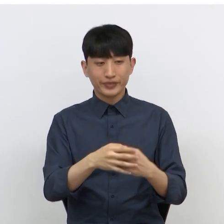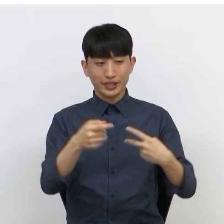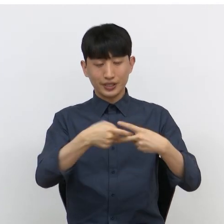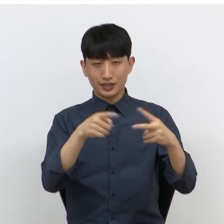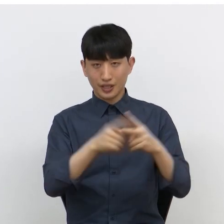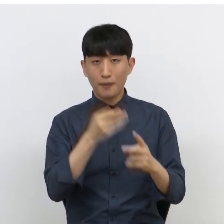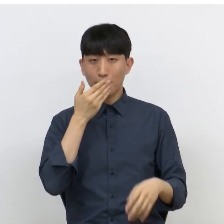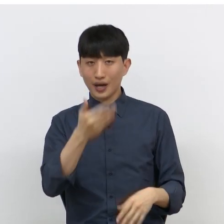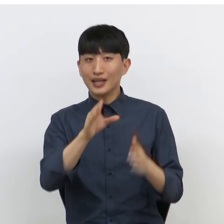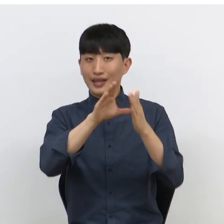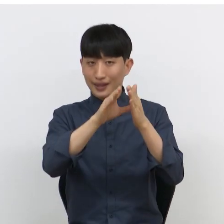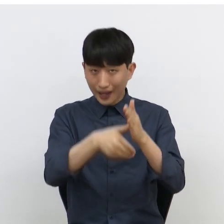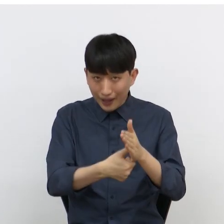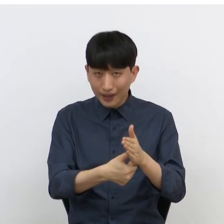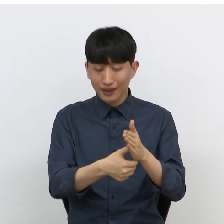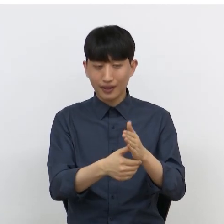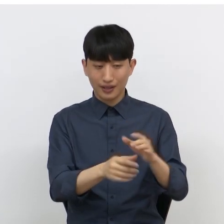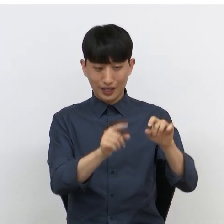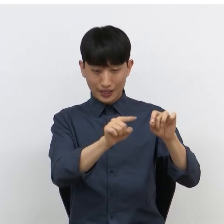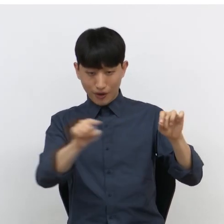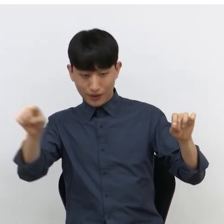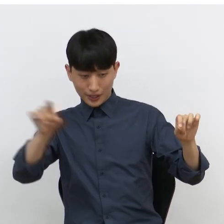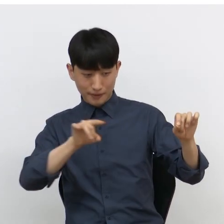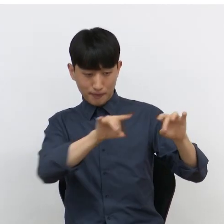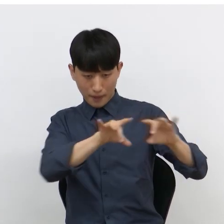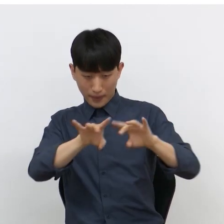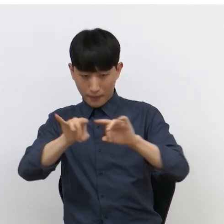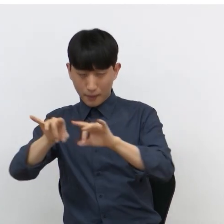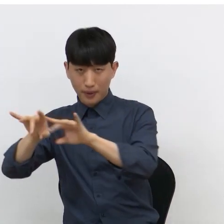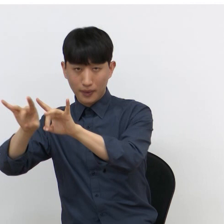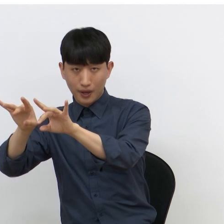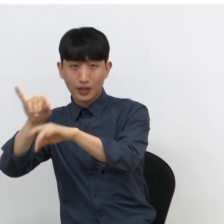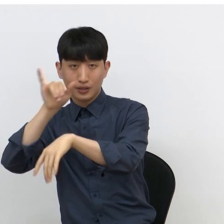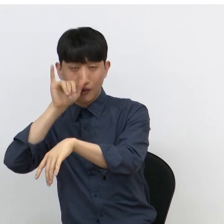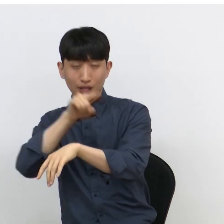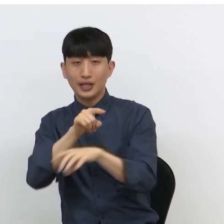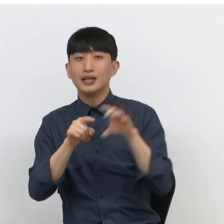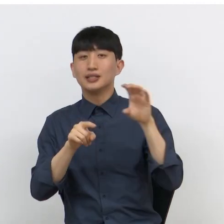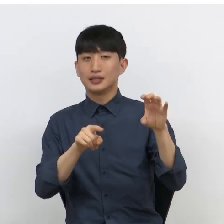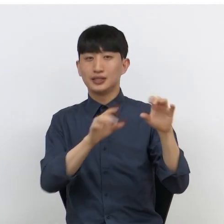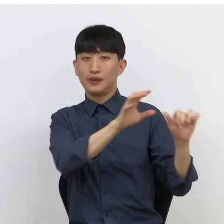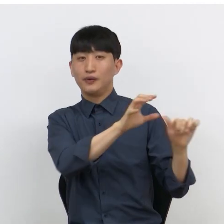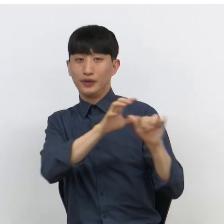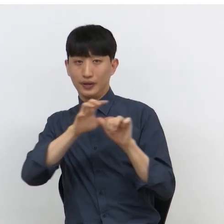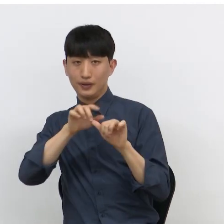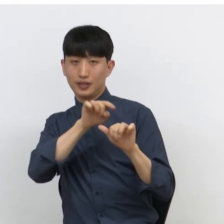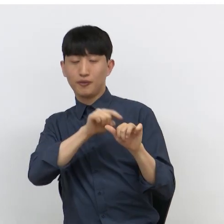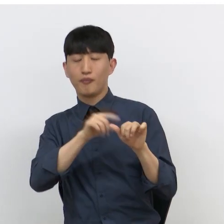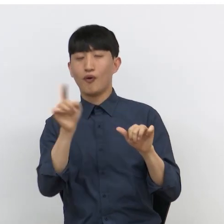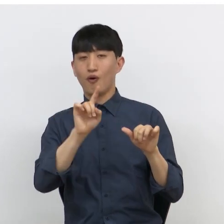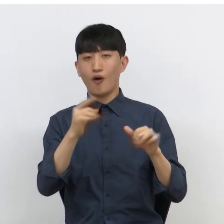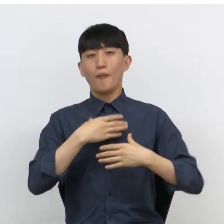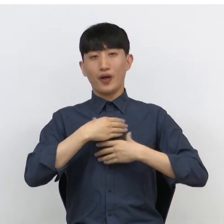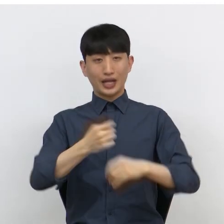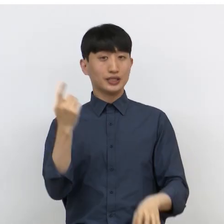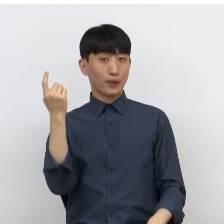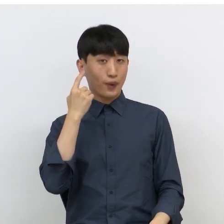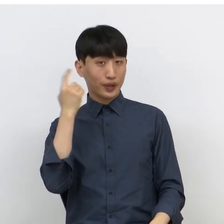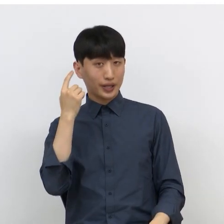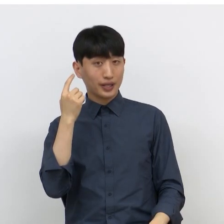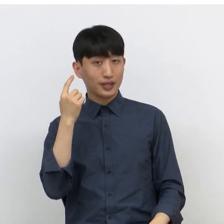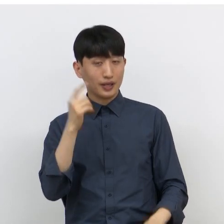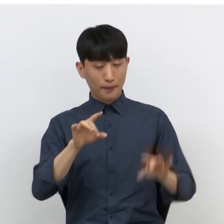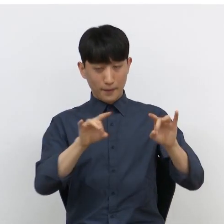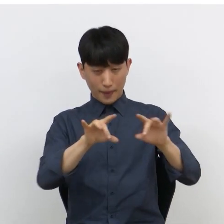자극음을 순차적으로 주어서 기본적으로 우리가 C레벨 가지고 하는데 C레벨은 편하게 듣는 소리잖아요. 그래서 그 편하게 듣는